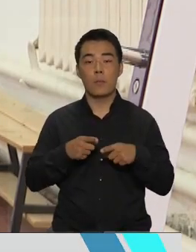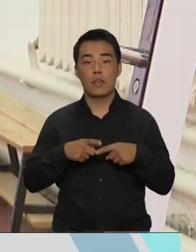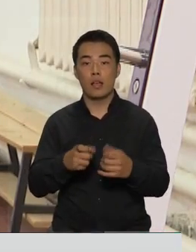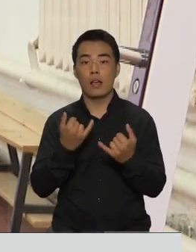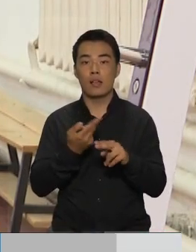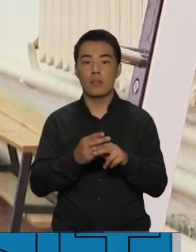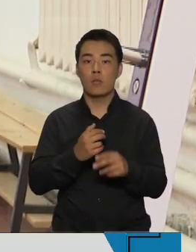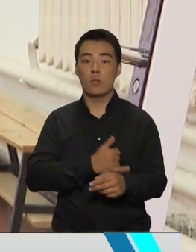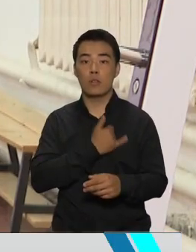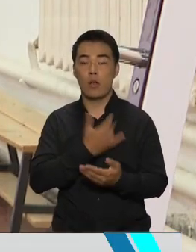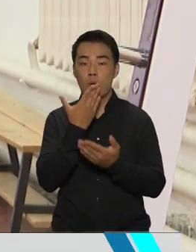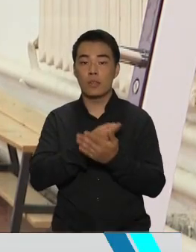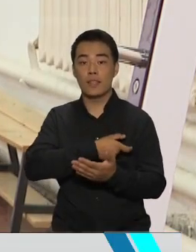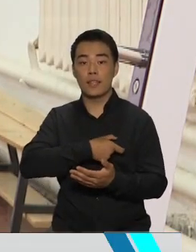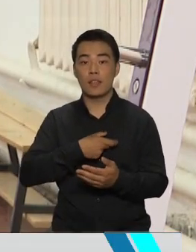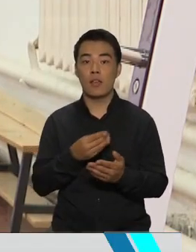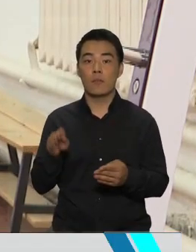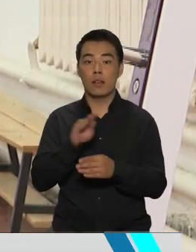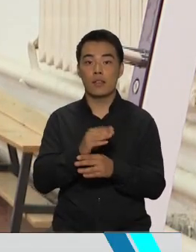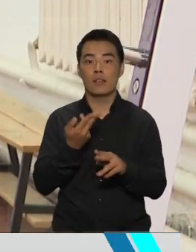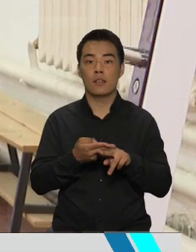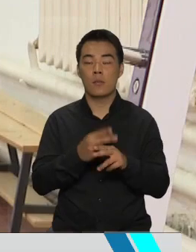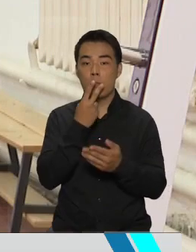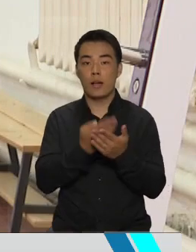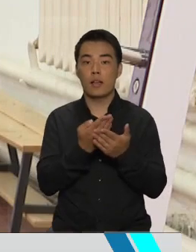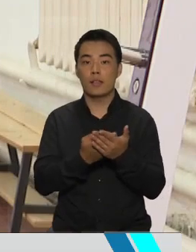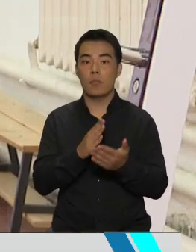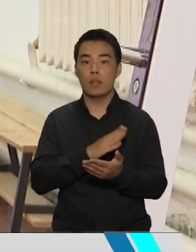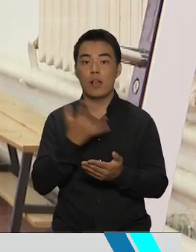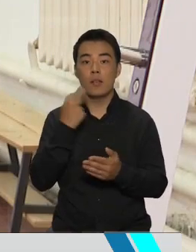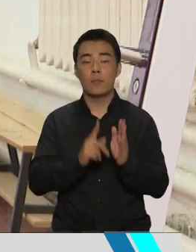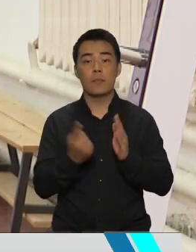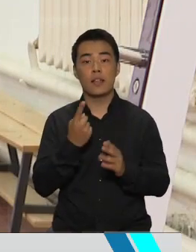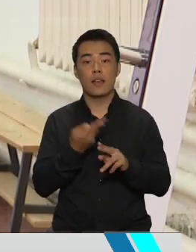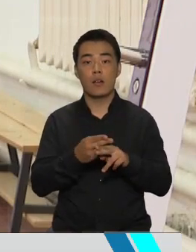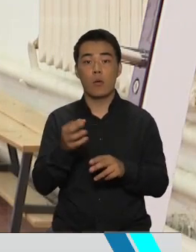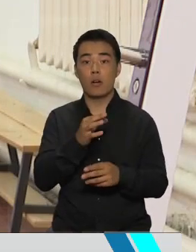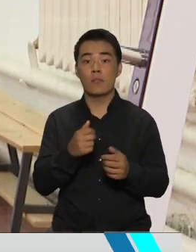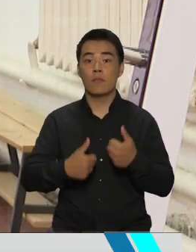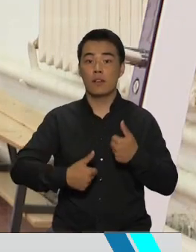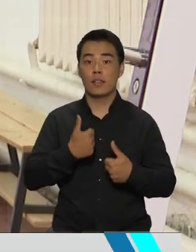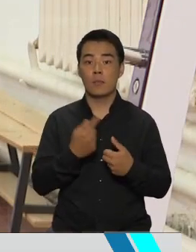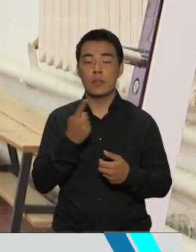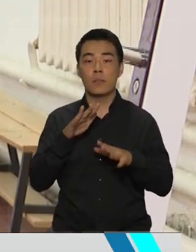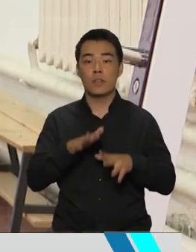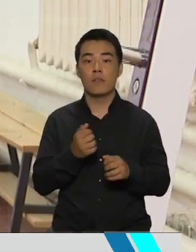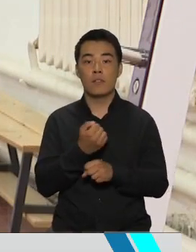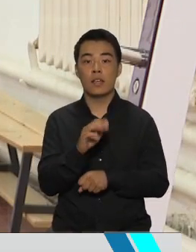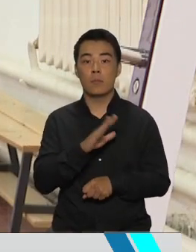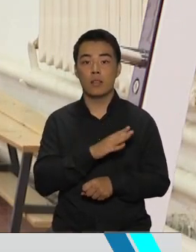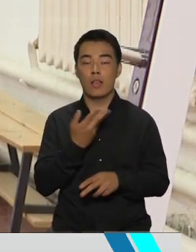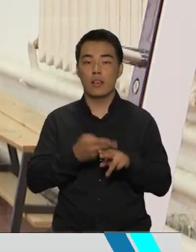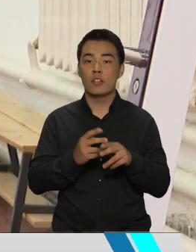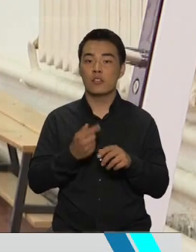клубының жетекшісі өз қатарларына қосылу туралы ұсыныс айтты. Алғашқы облыстық жарыста бірінші орынды жеңіп алдым. Содан